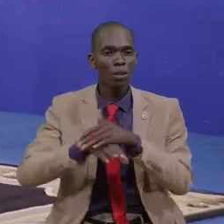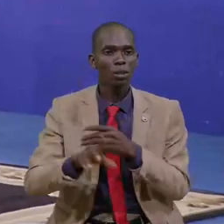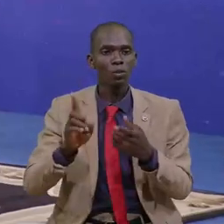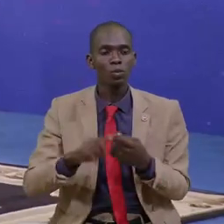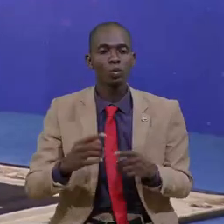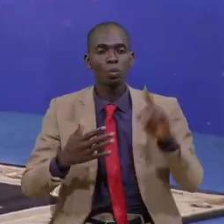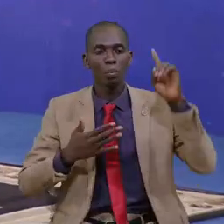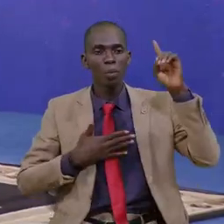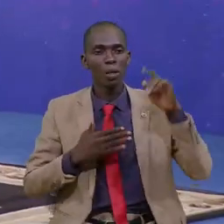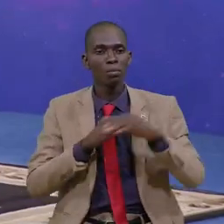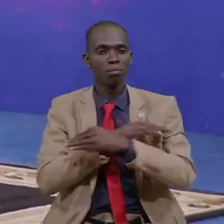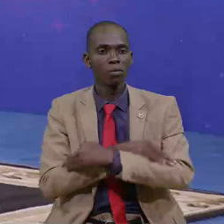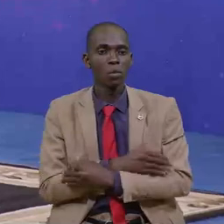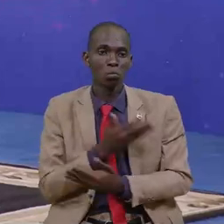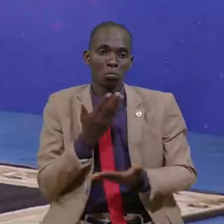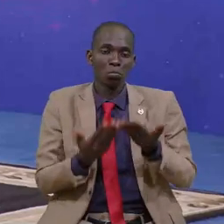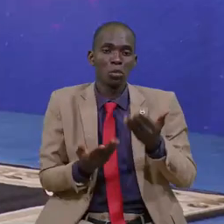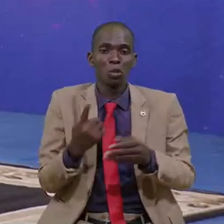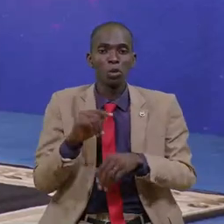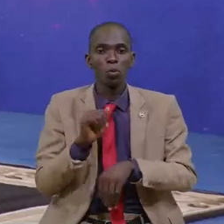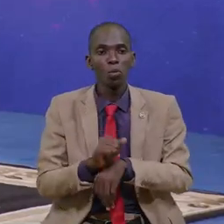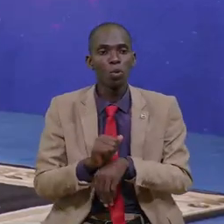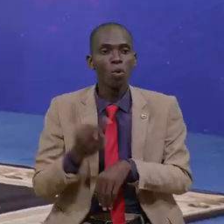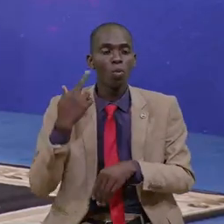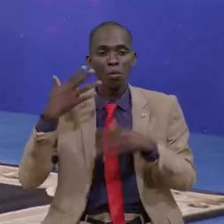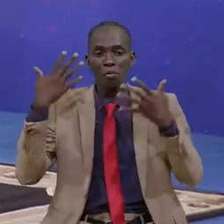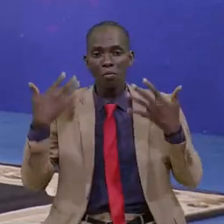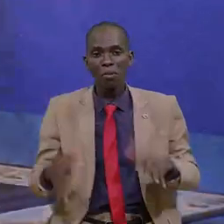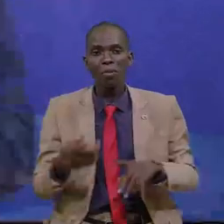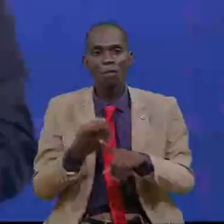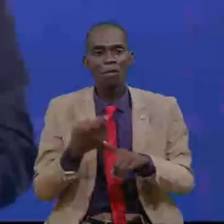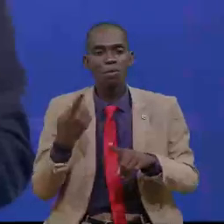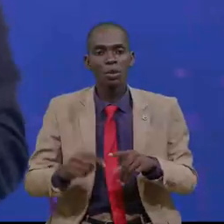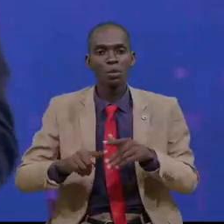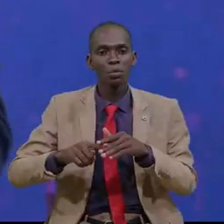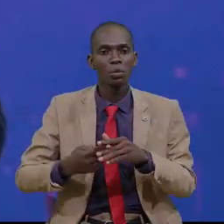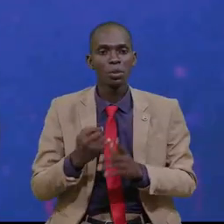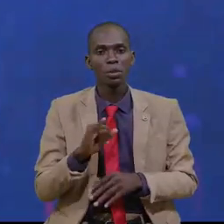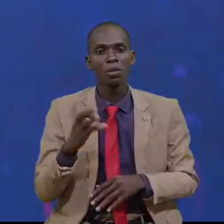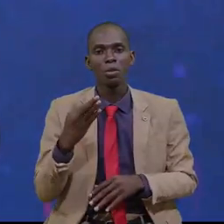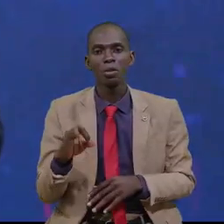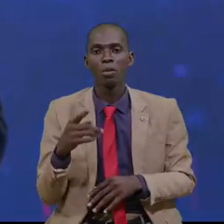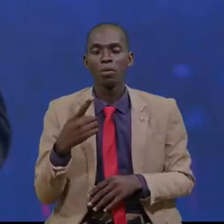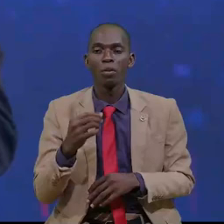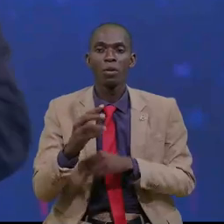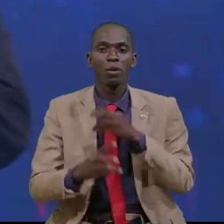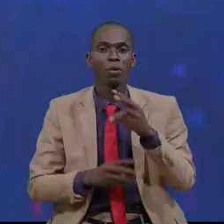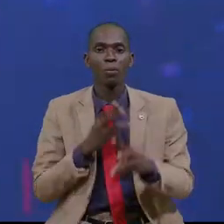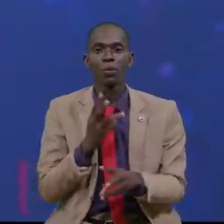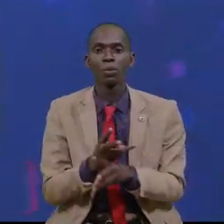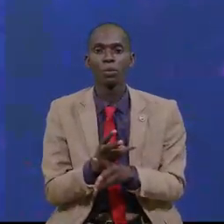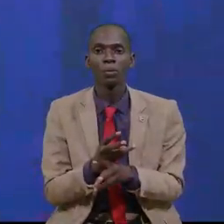cela, quoique ses œuvres eussent été achevées depuis la création du monde.